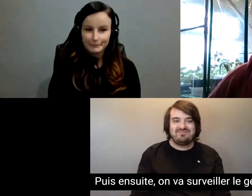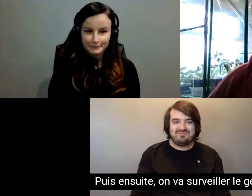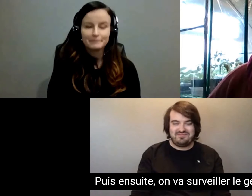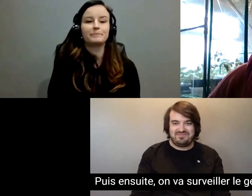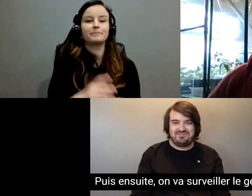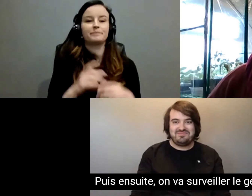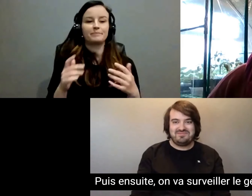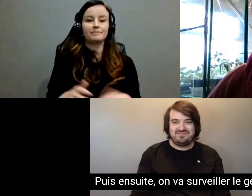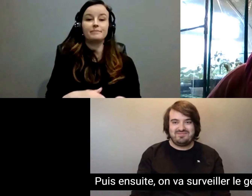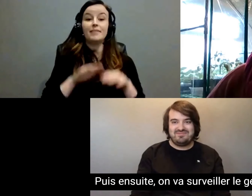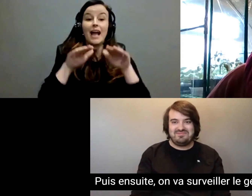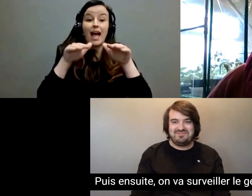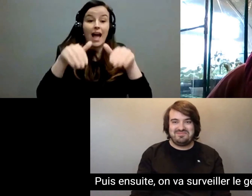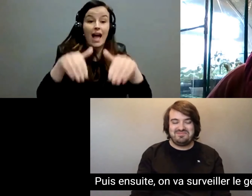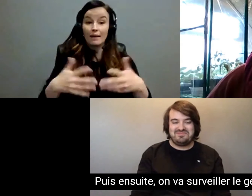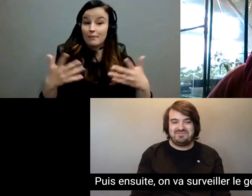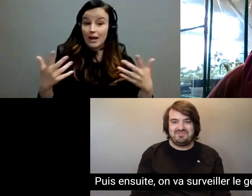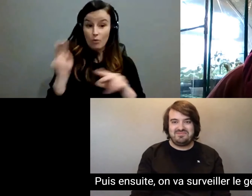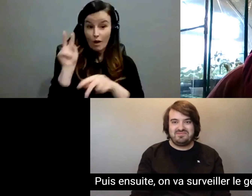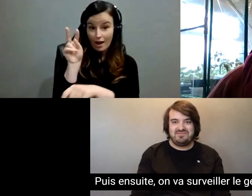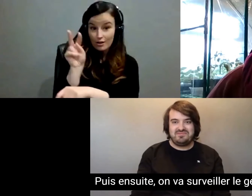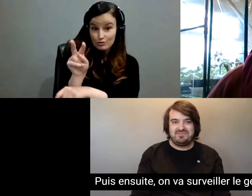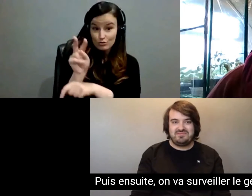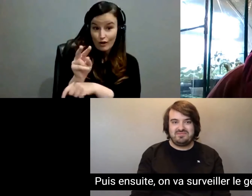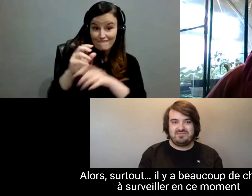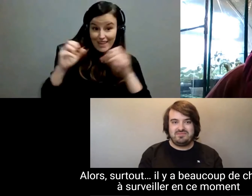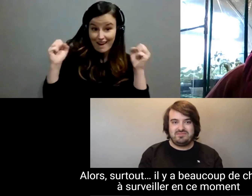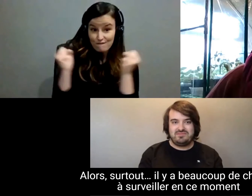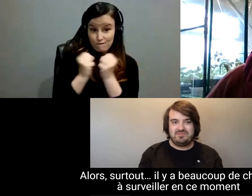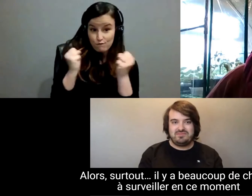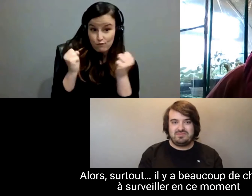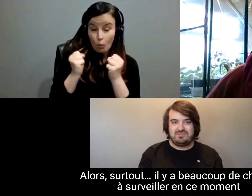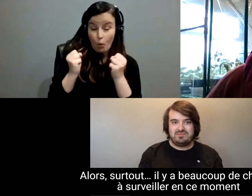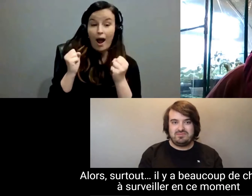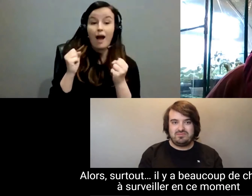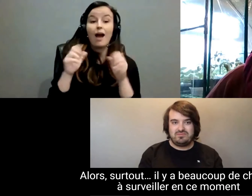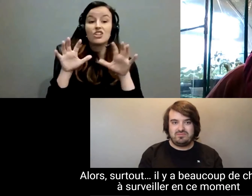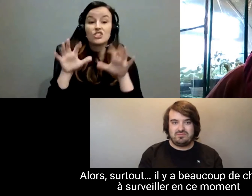Puis ensuite, on va surveiller le gel. Alors,